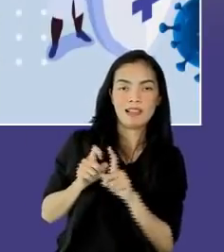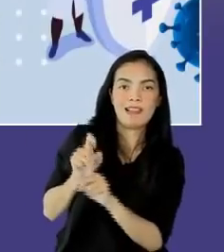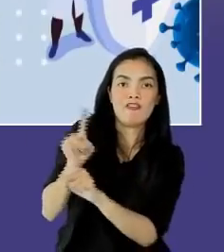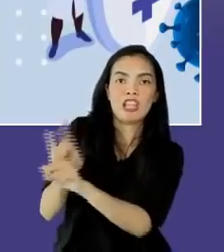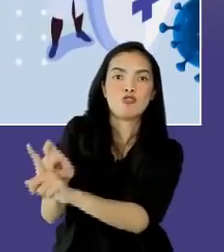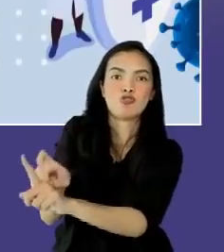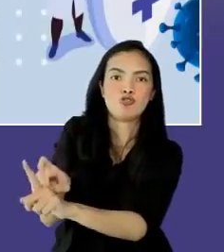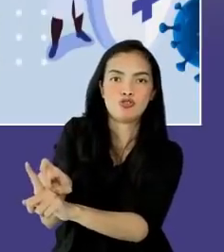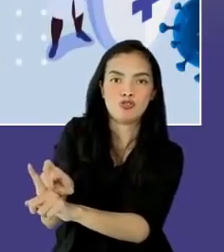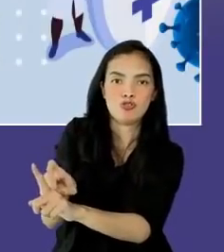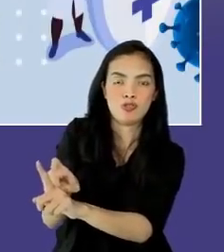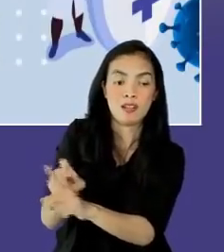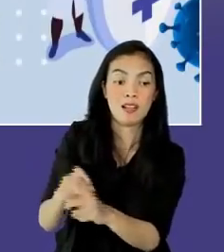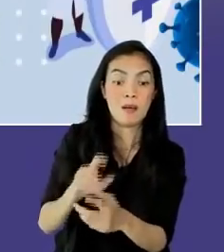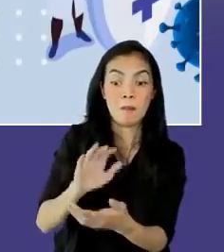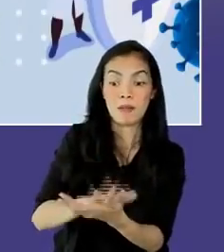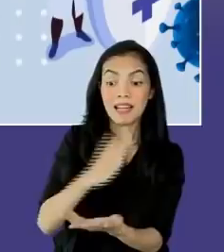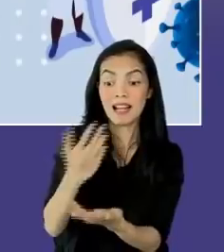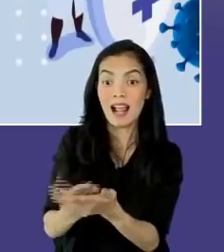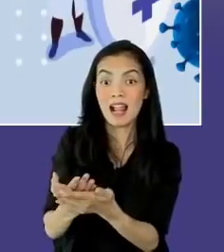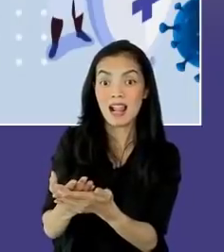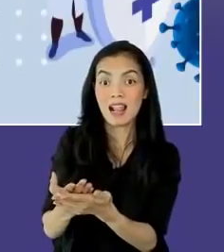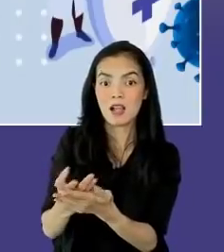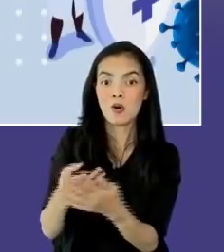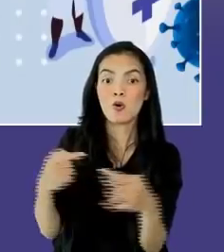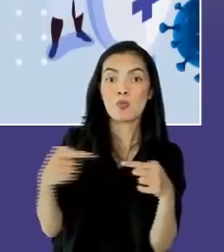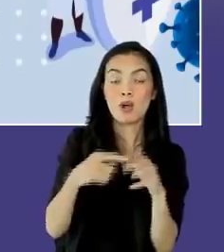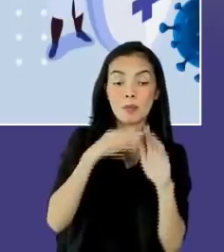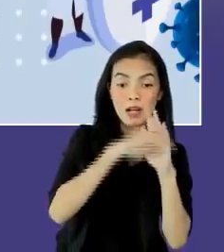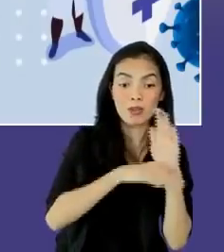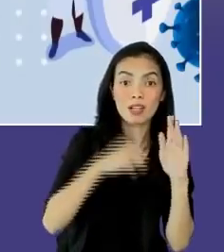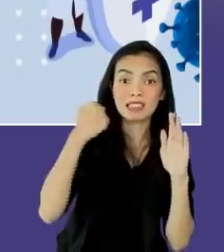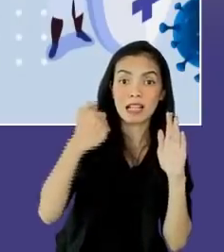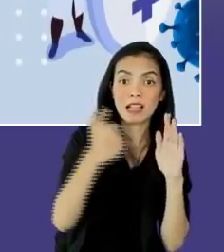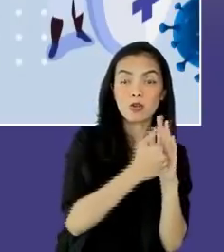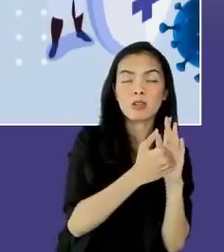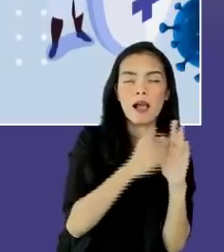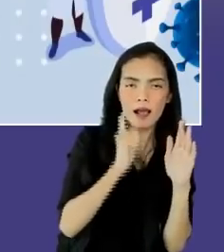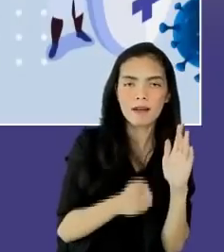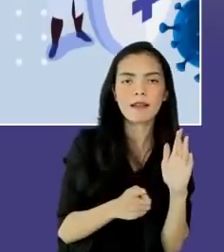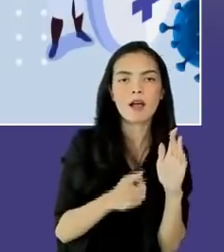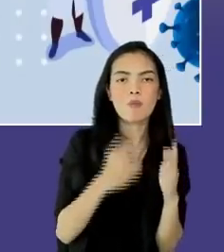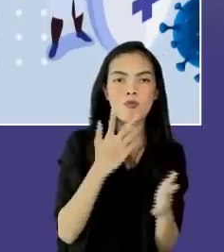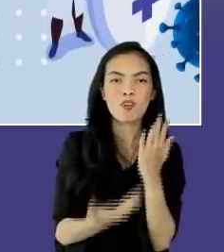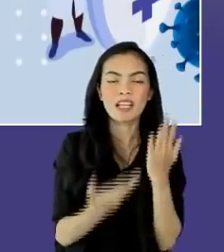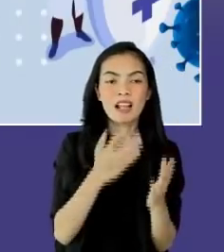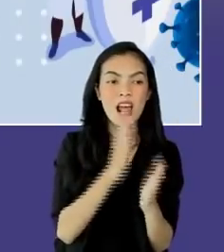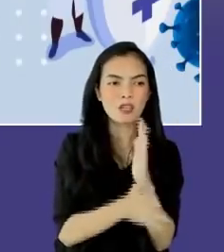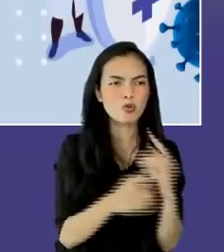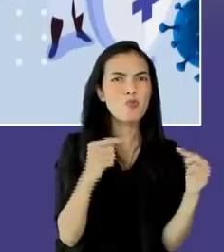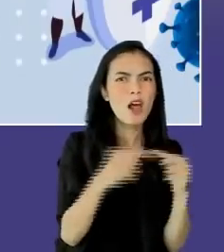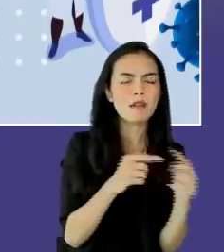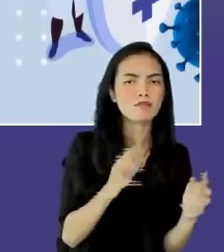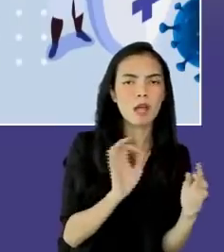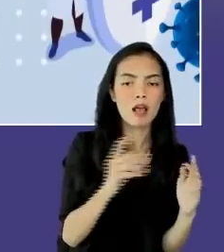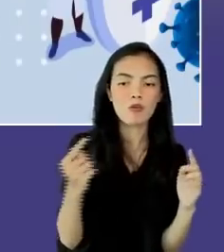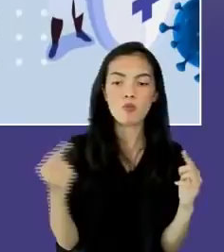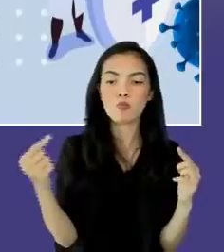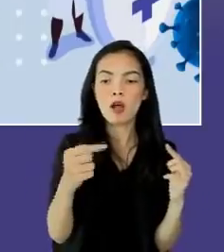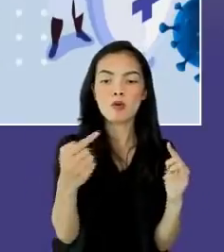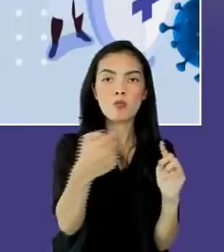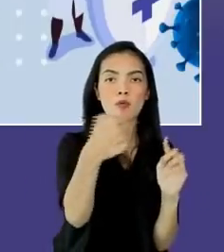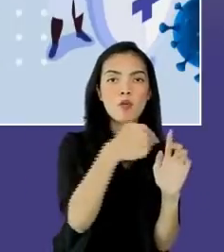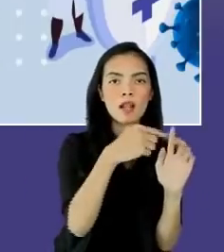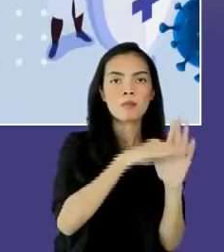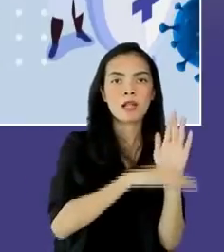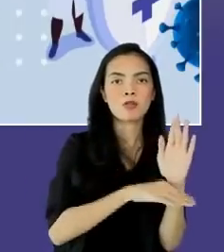ada hubungannya juga dengan kepatuhan meskipun tidak langsung, tapi tetap dengan mencegah penyebaran kita juga mampu mencegah kematian. Maka protokol